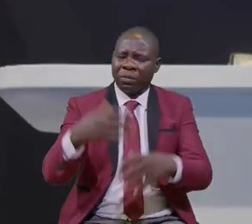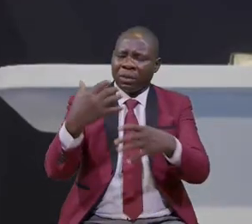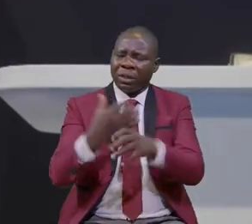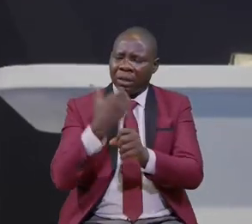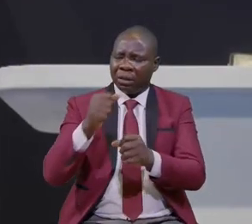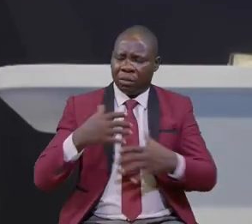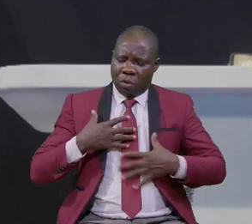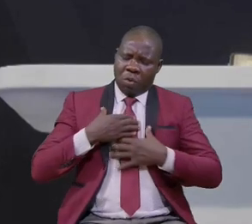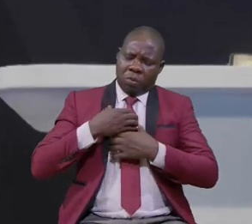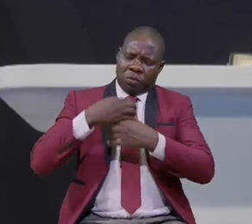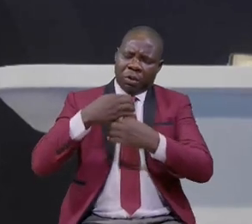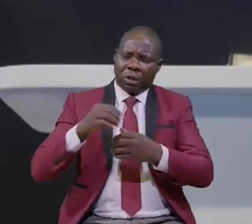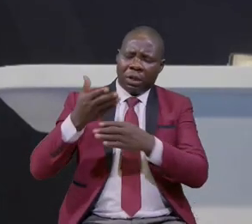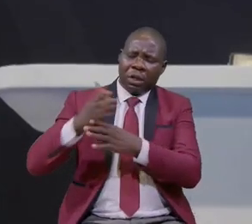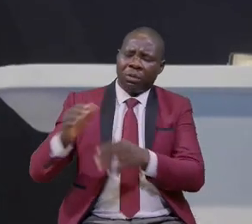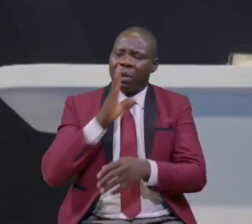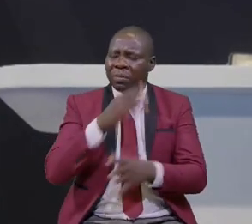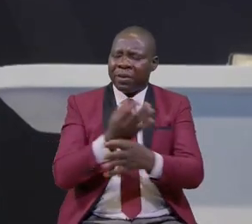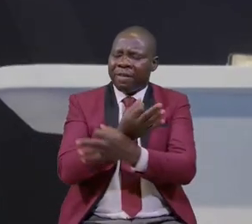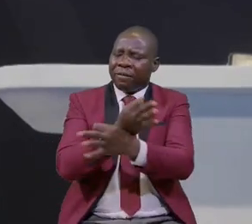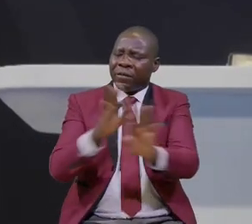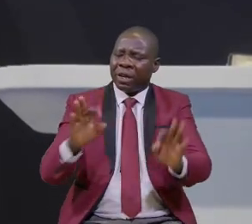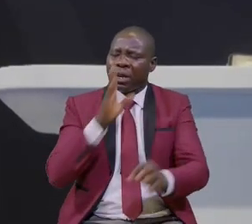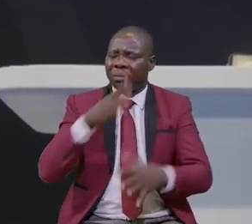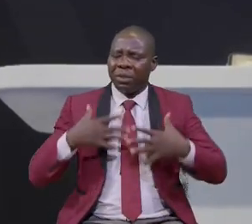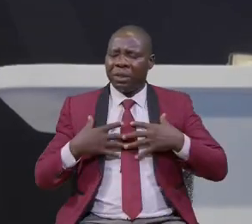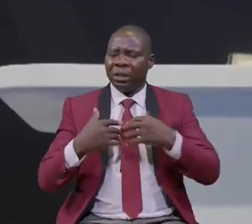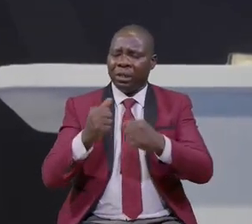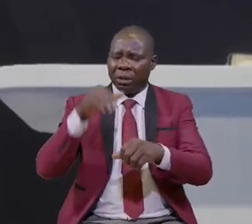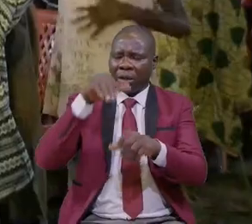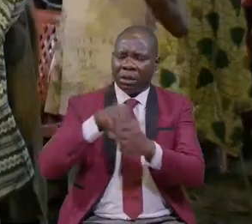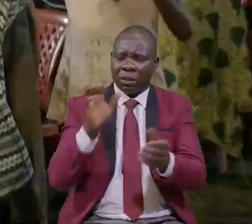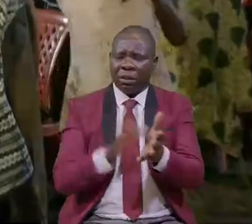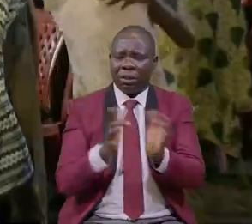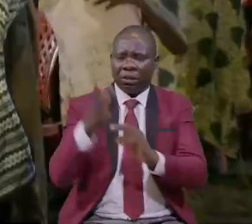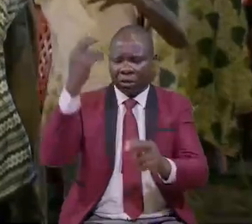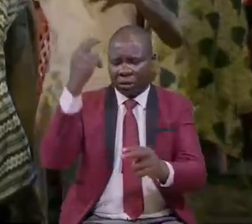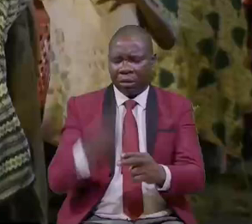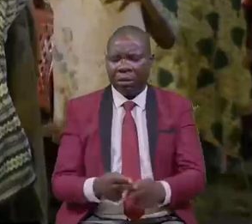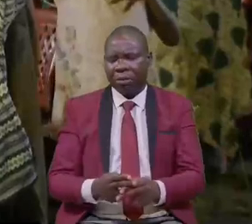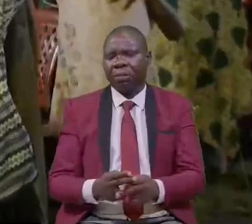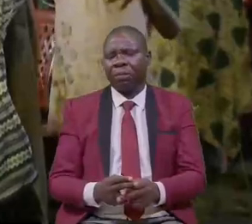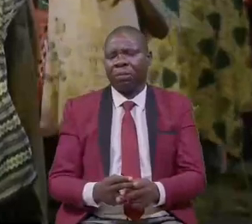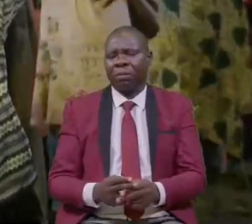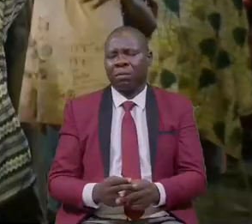les enflements soyez libérés soyez guéris au nom de